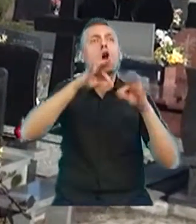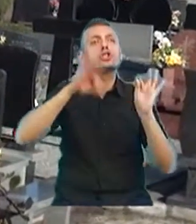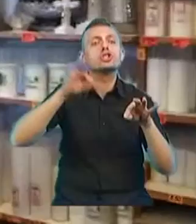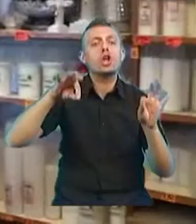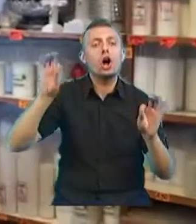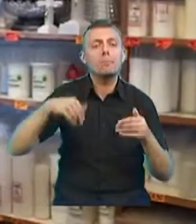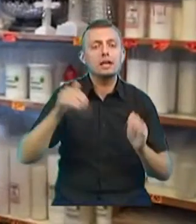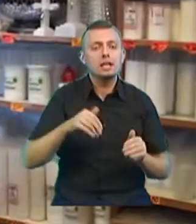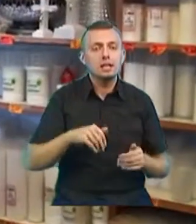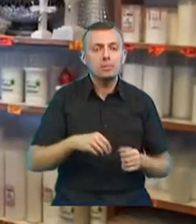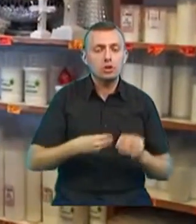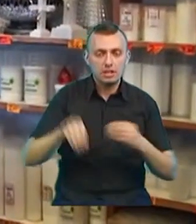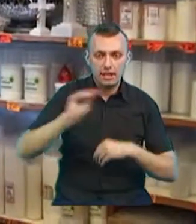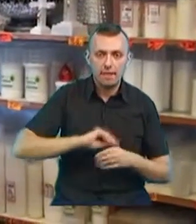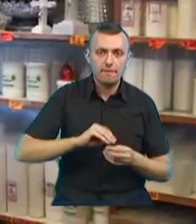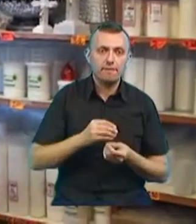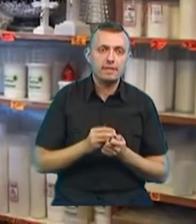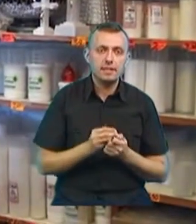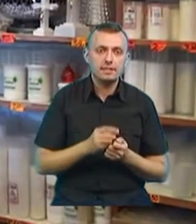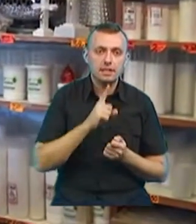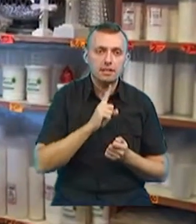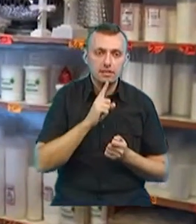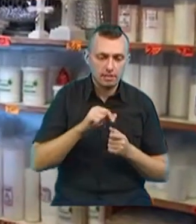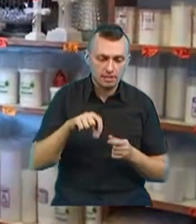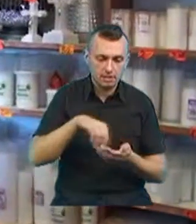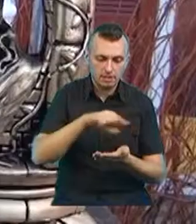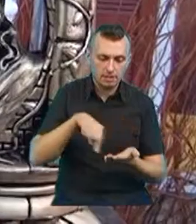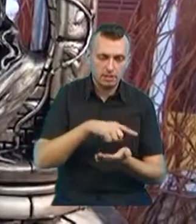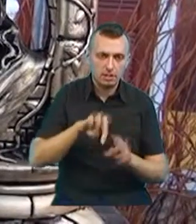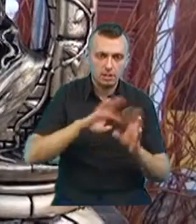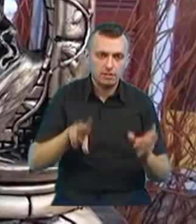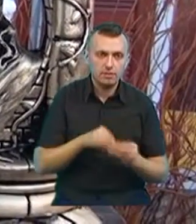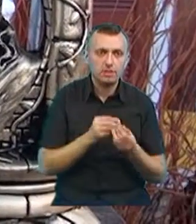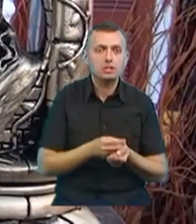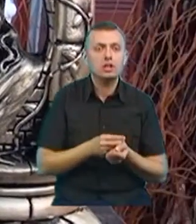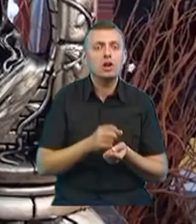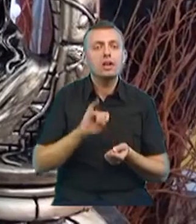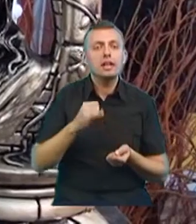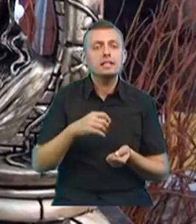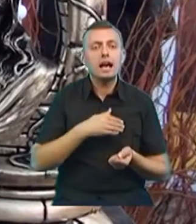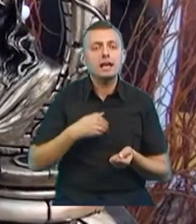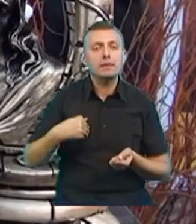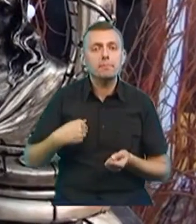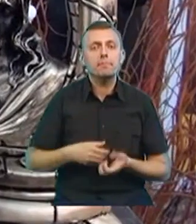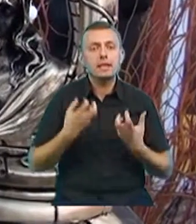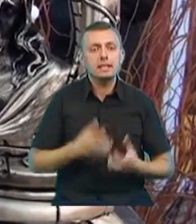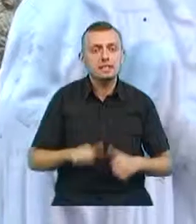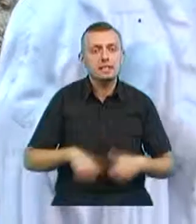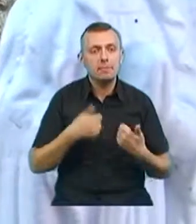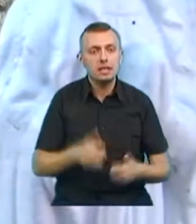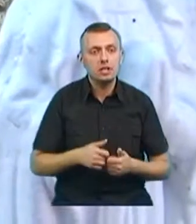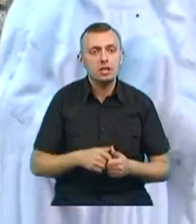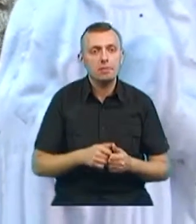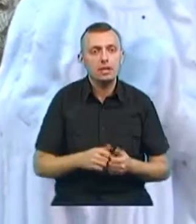są podobne, ale zakup zniczy może nas kosztować więcej niż kwiatów. Wszystko zależy od tego, na jakie światełka się zdecydujemy,